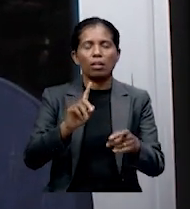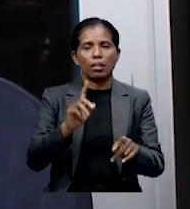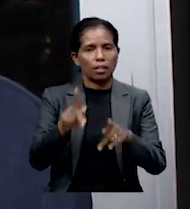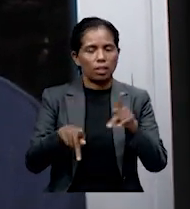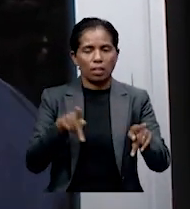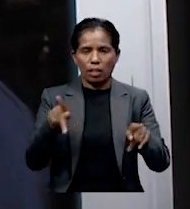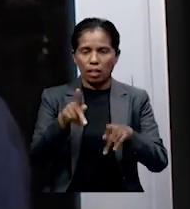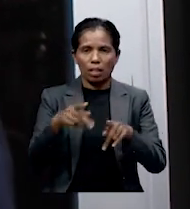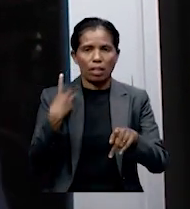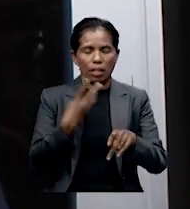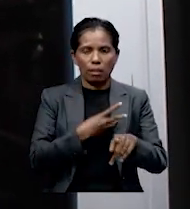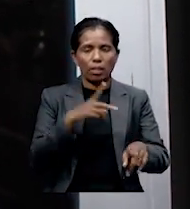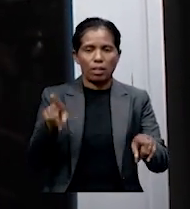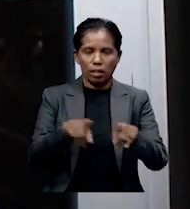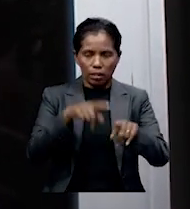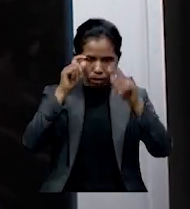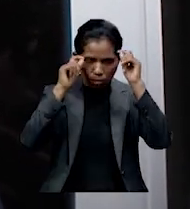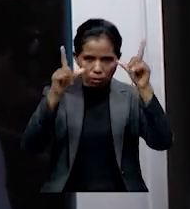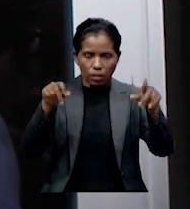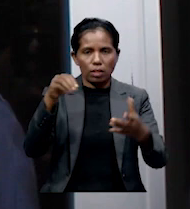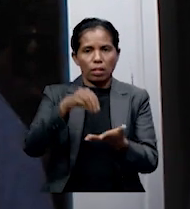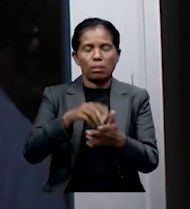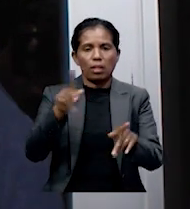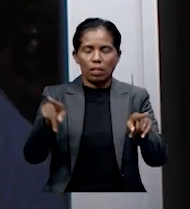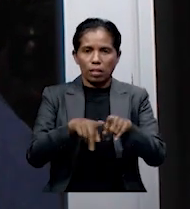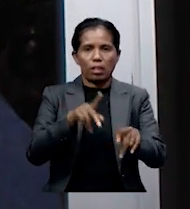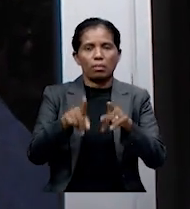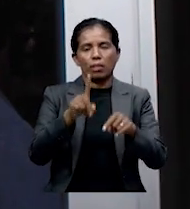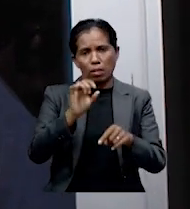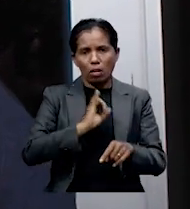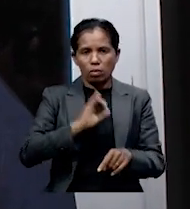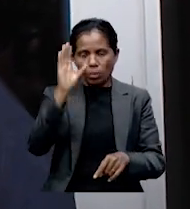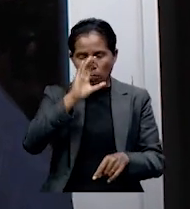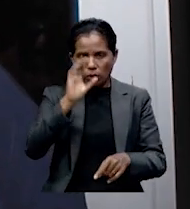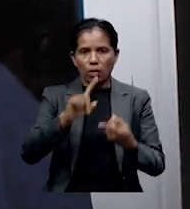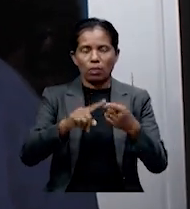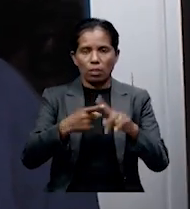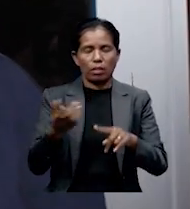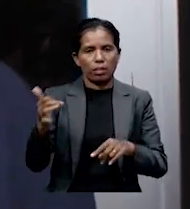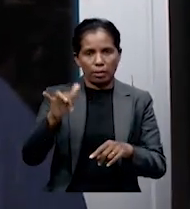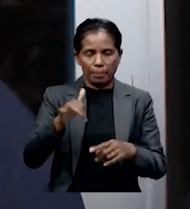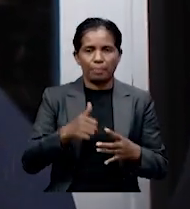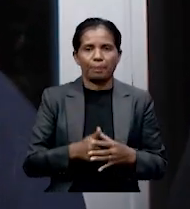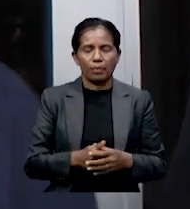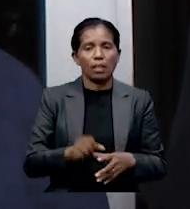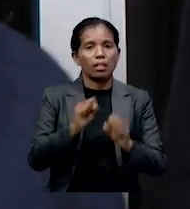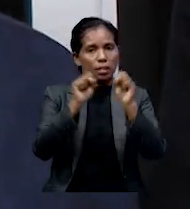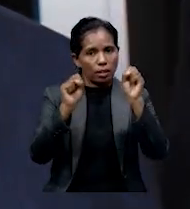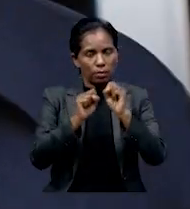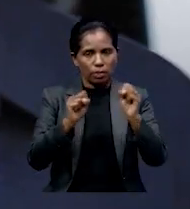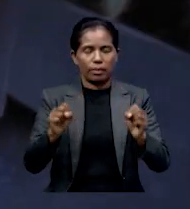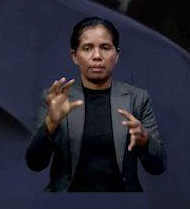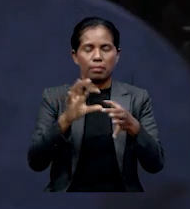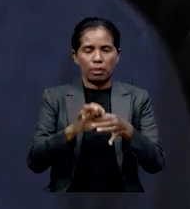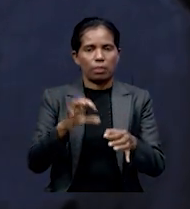bel tahu basuri nee email. Hawa sih buka falsir. Ia Sabadu ne, membro Komite Sentral